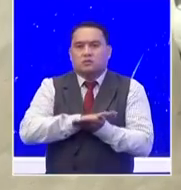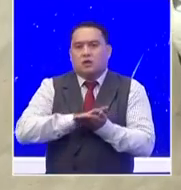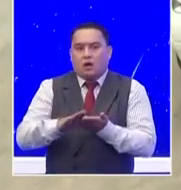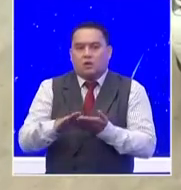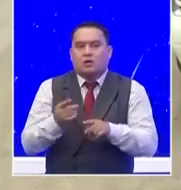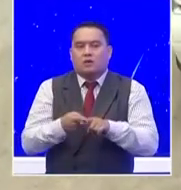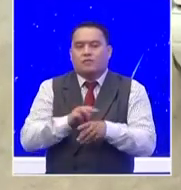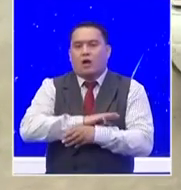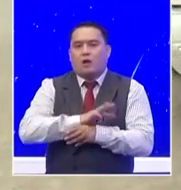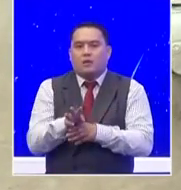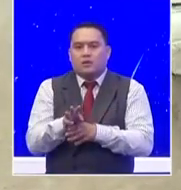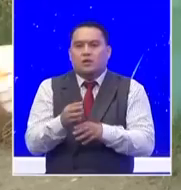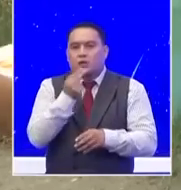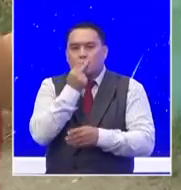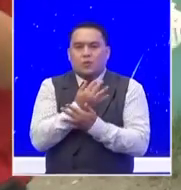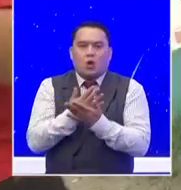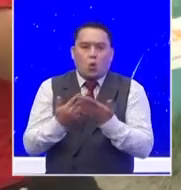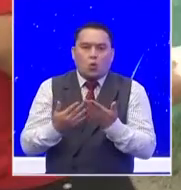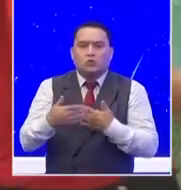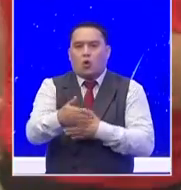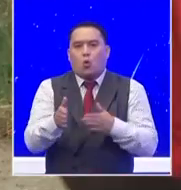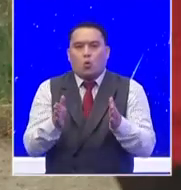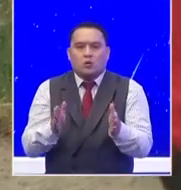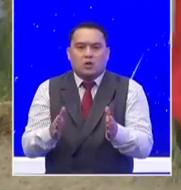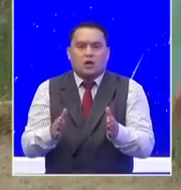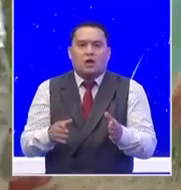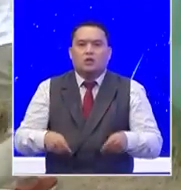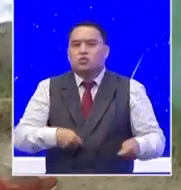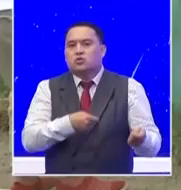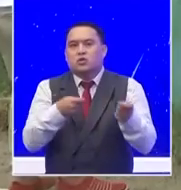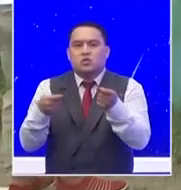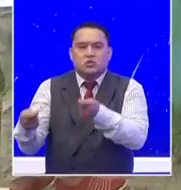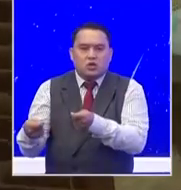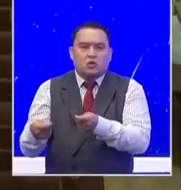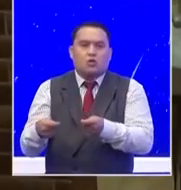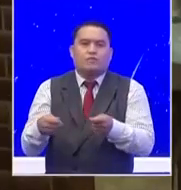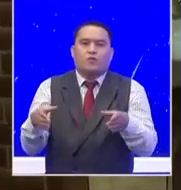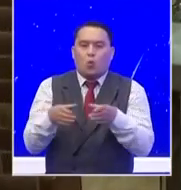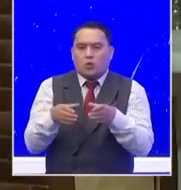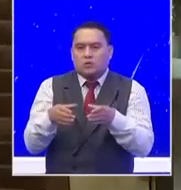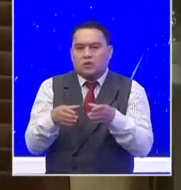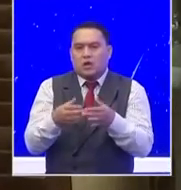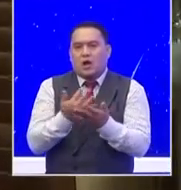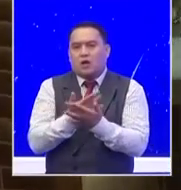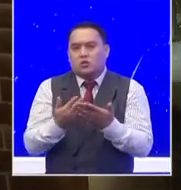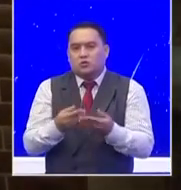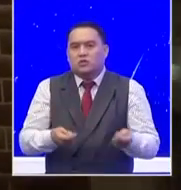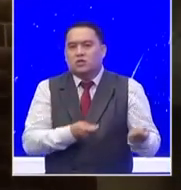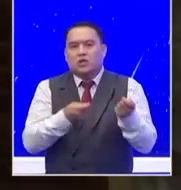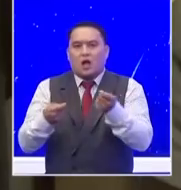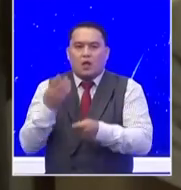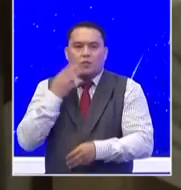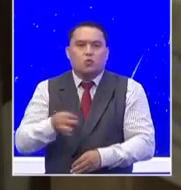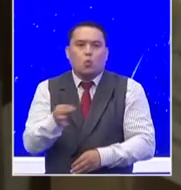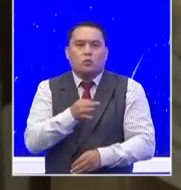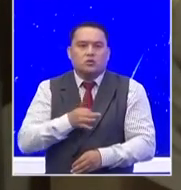да қамтылған. Тағам түрлері салынған қораптарды тиісті мекенжайға мерімді Жетісу фронт кеңсесінің еріктілері жеткізді. Жалпы